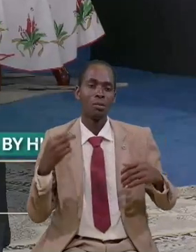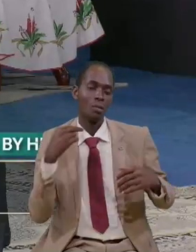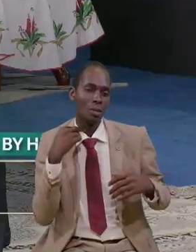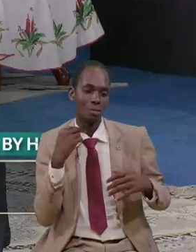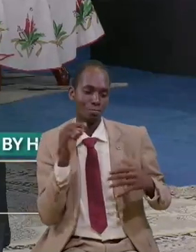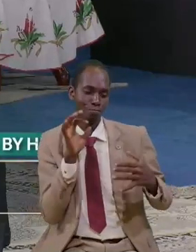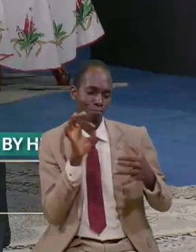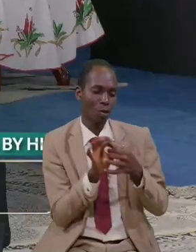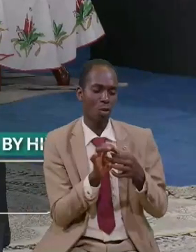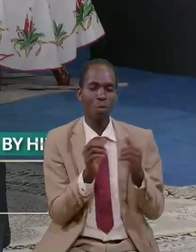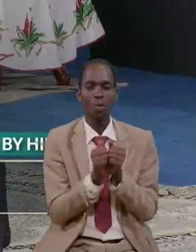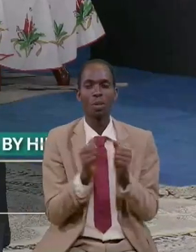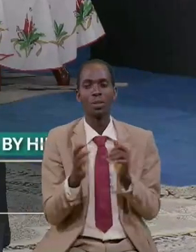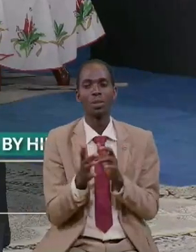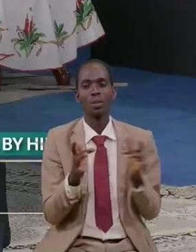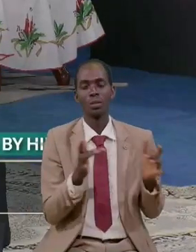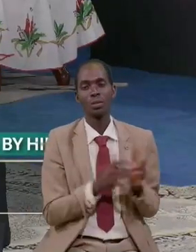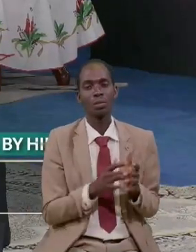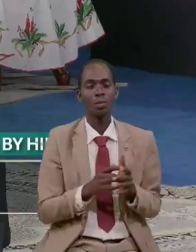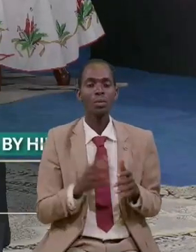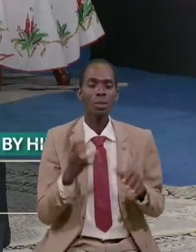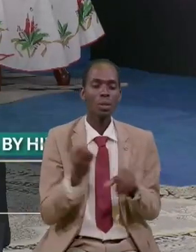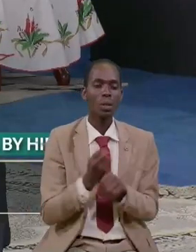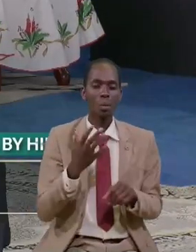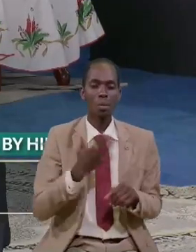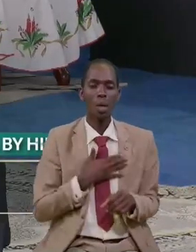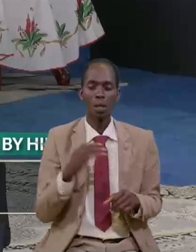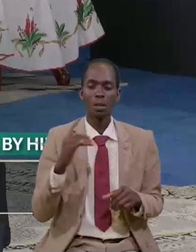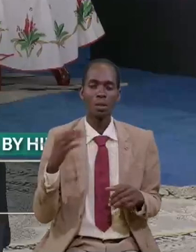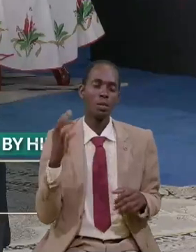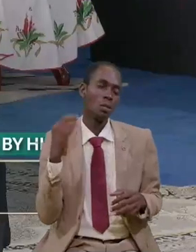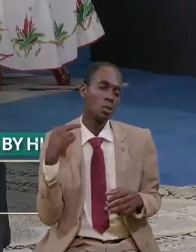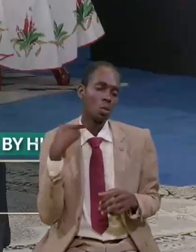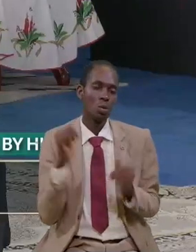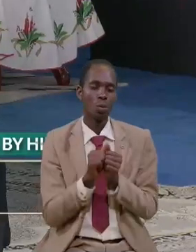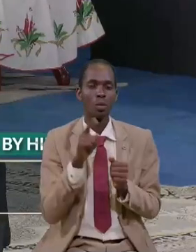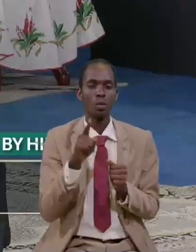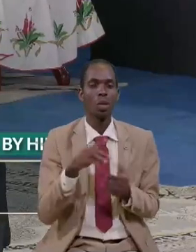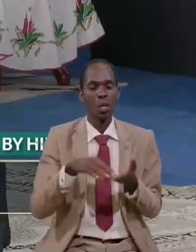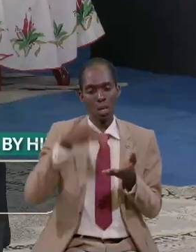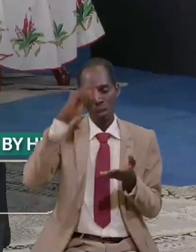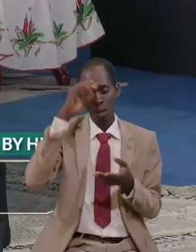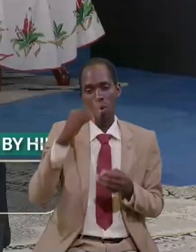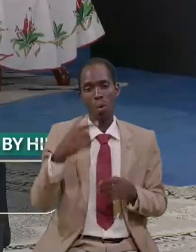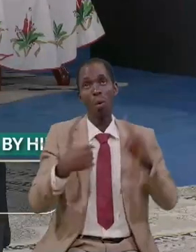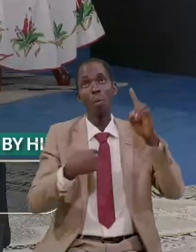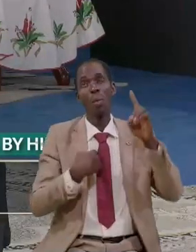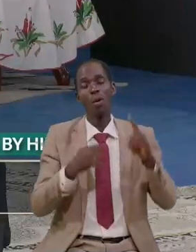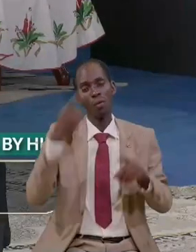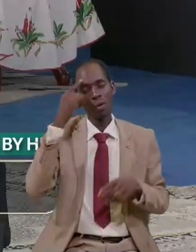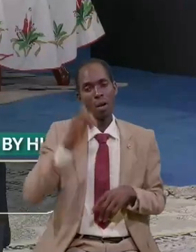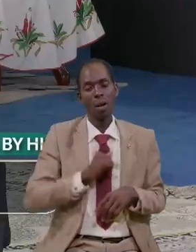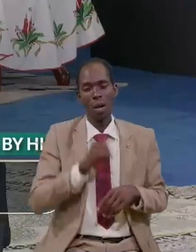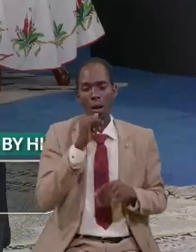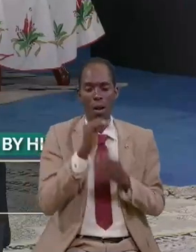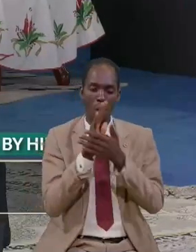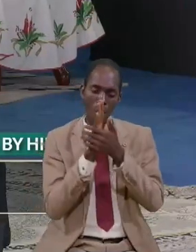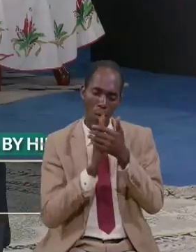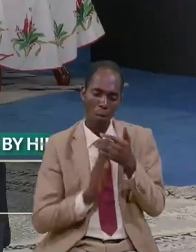Joint à Christ, lié à Christ. Prenez mon joug sur vous. Je suis doué humble de cœur. Il